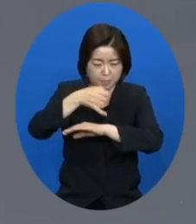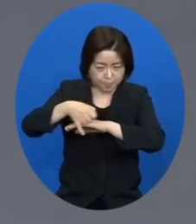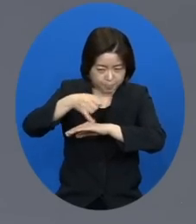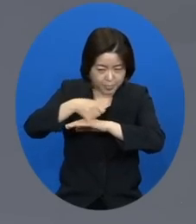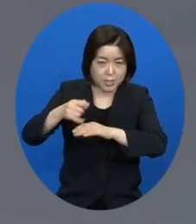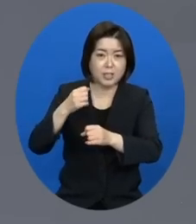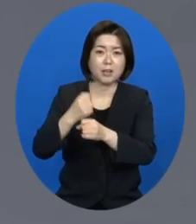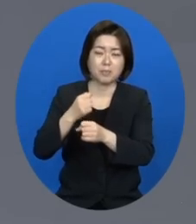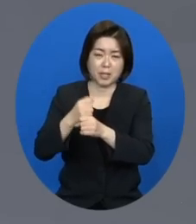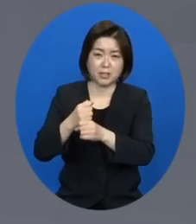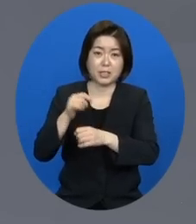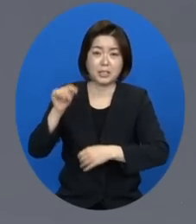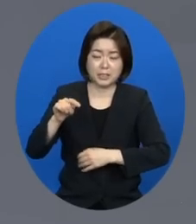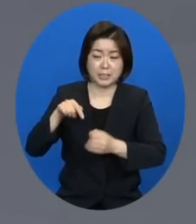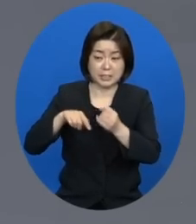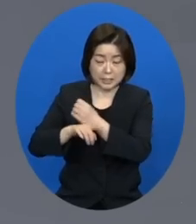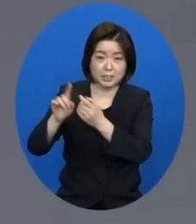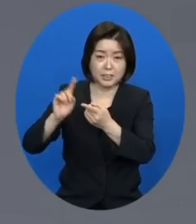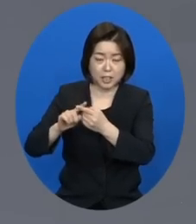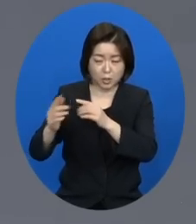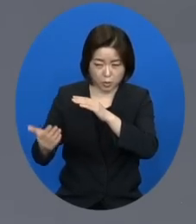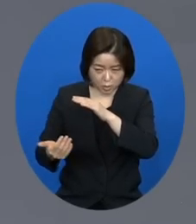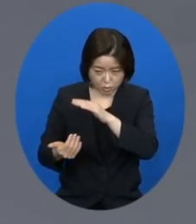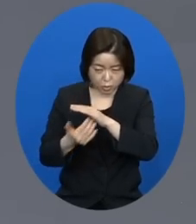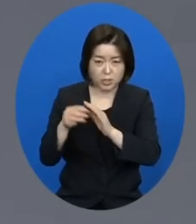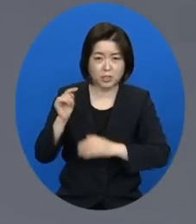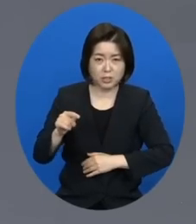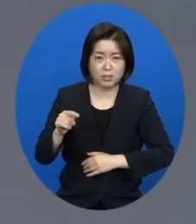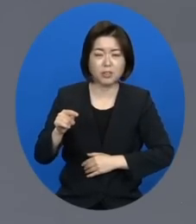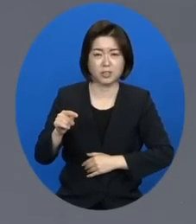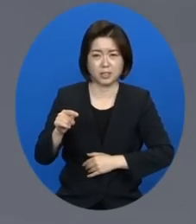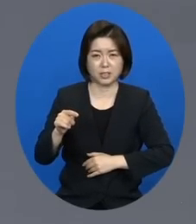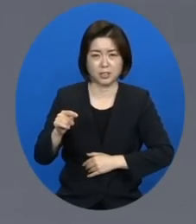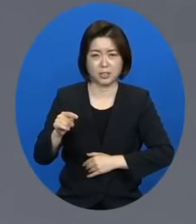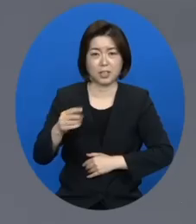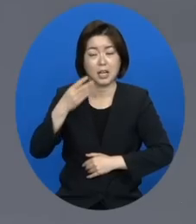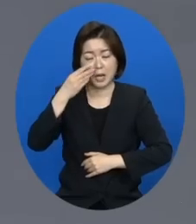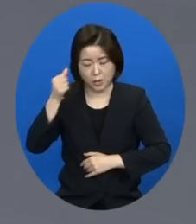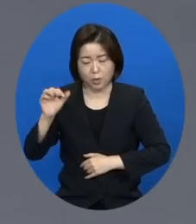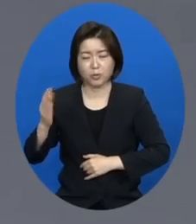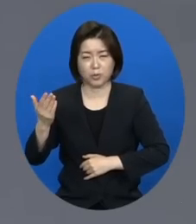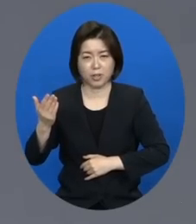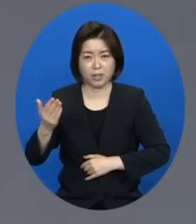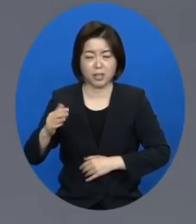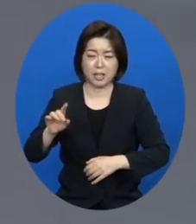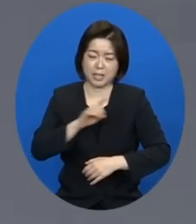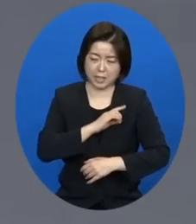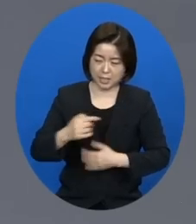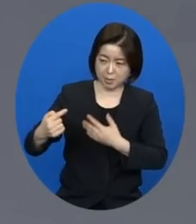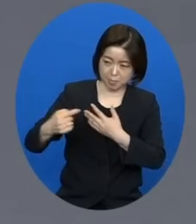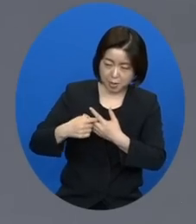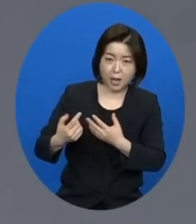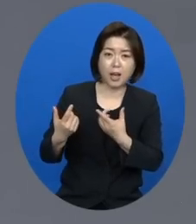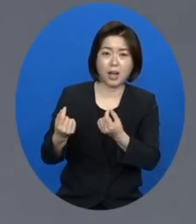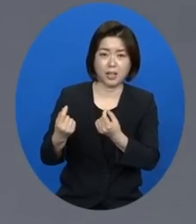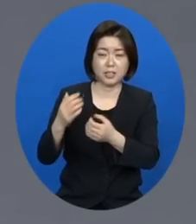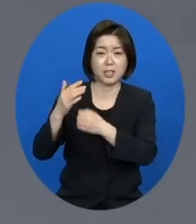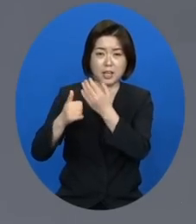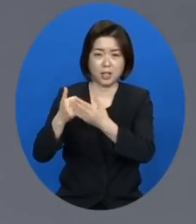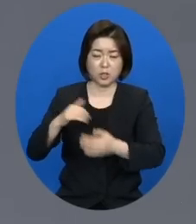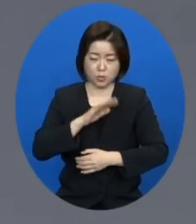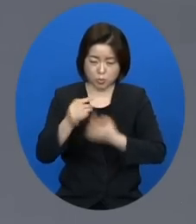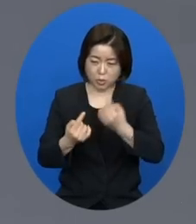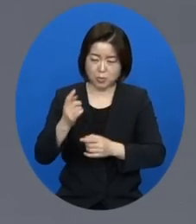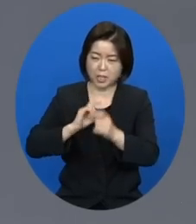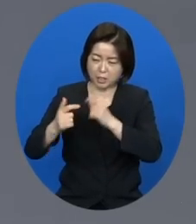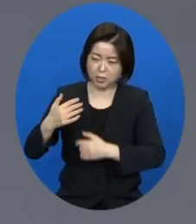디자인하신 그 뜻대로 이루어지는 삶입니다. 가장 우리를 잘 아시는 주님, 우리보다 우리를 더 잘